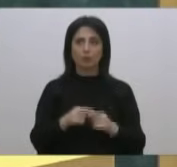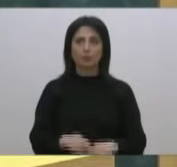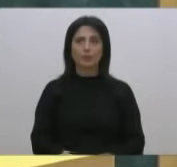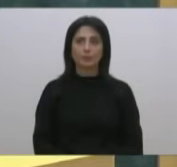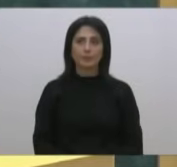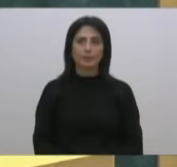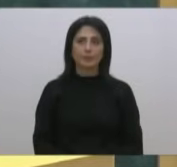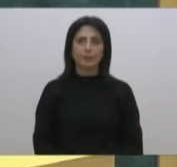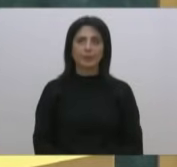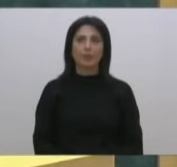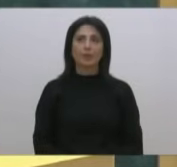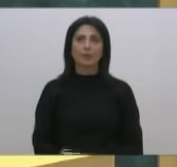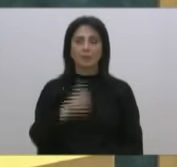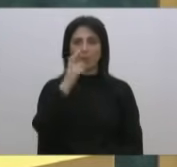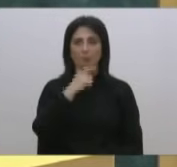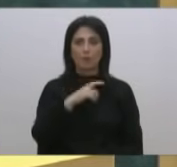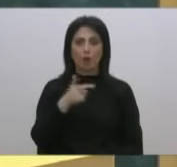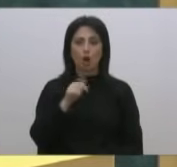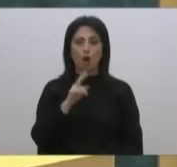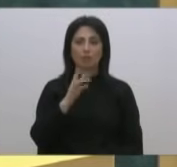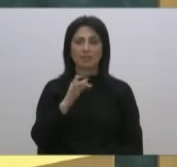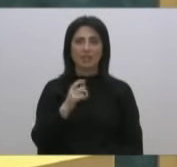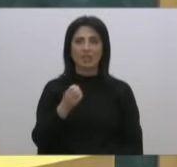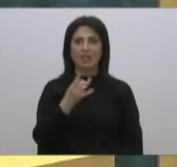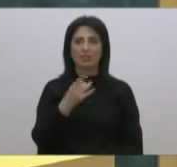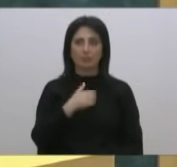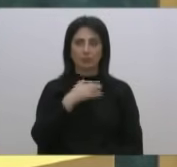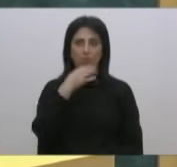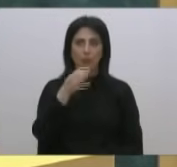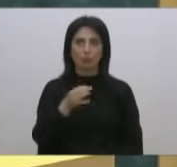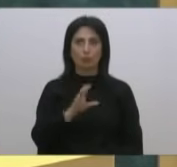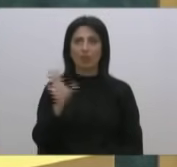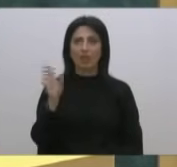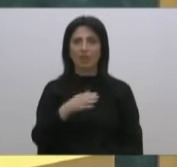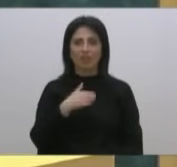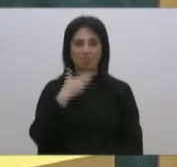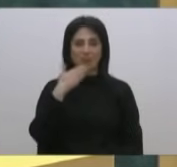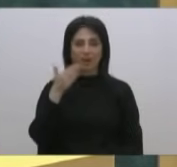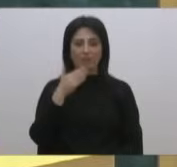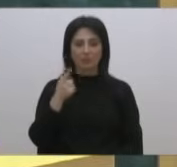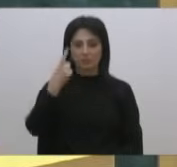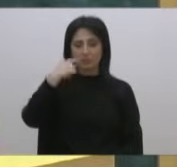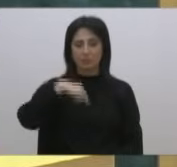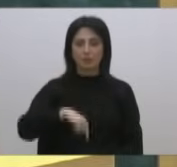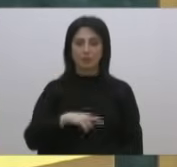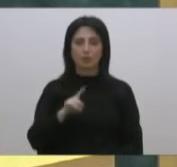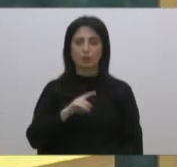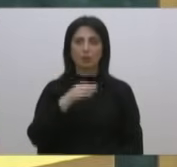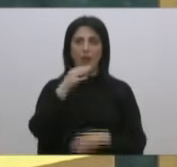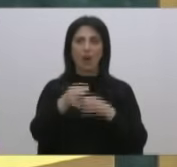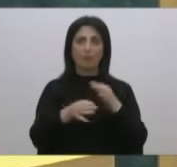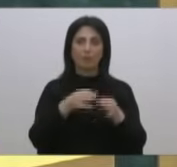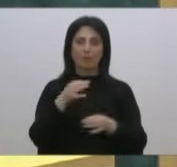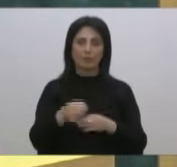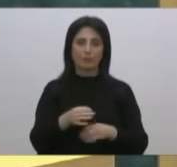ზუსტად. ესე იგი, ბატონ რომან გოცირიძეს კიდევ ერთხელ მინდა უთხრემ, ყველა ჩემს გამოსვლაში მიწევს, რომ